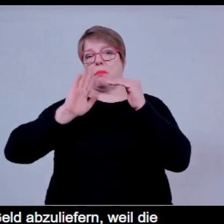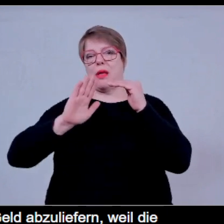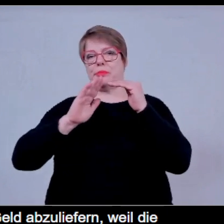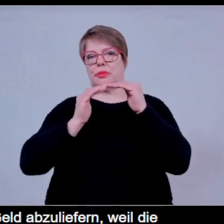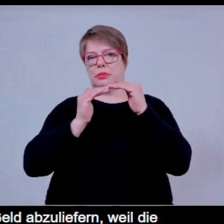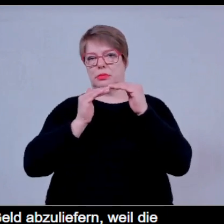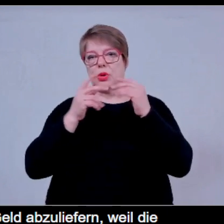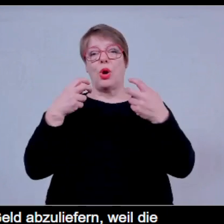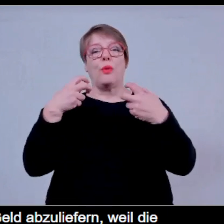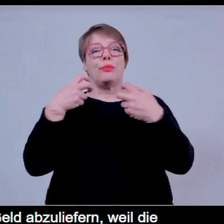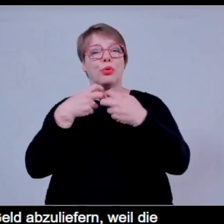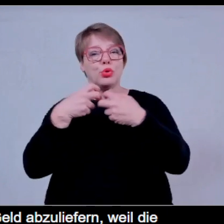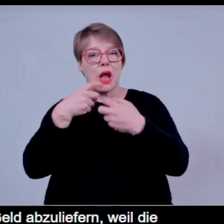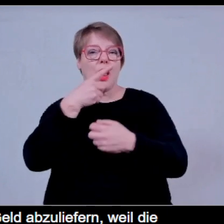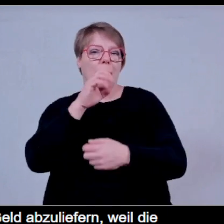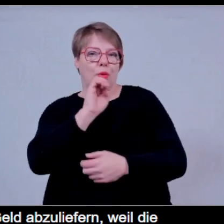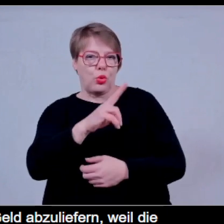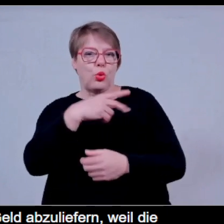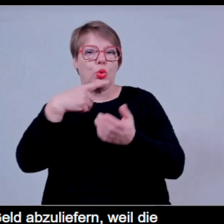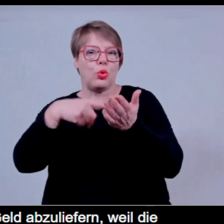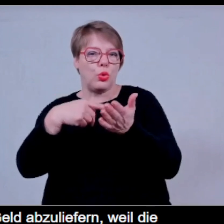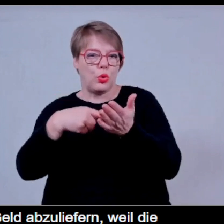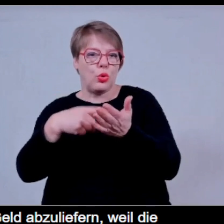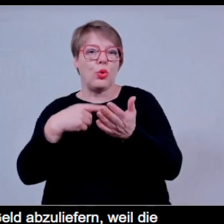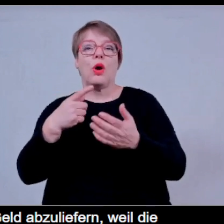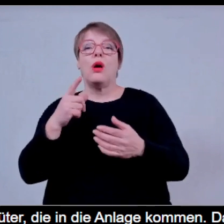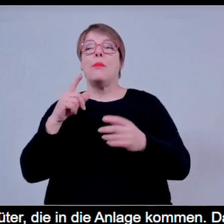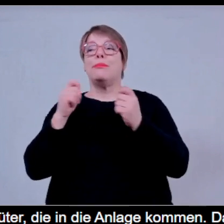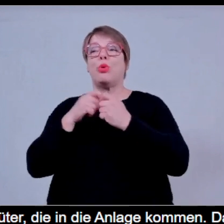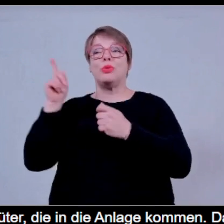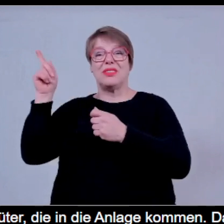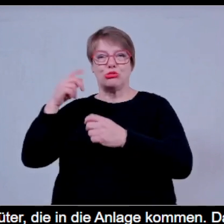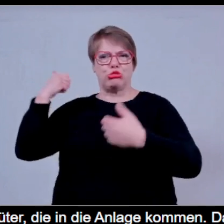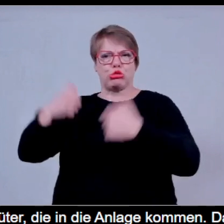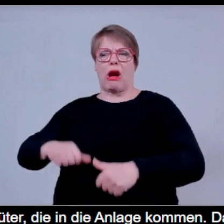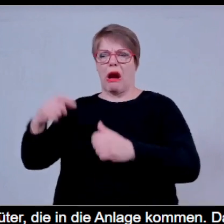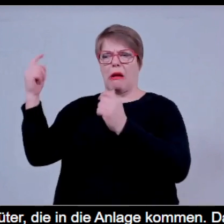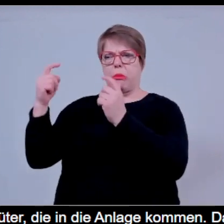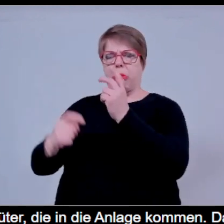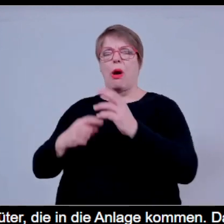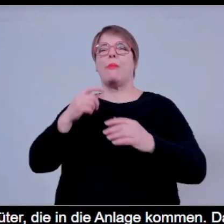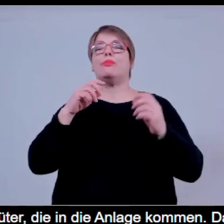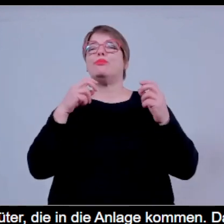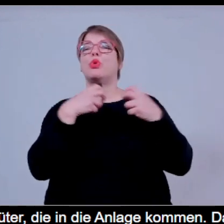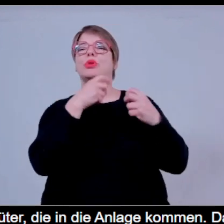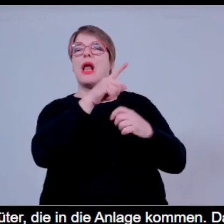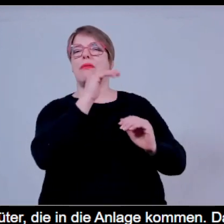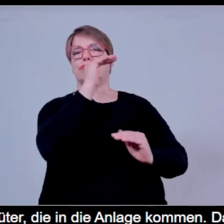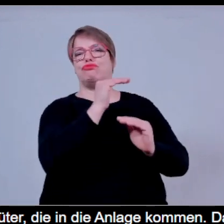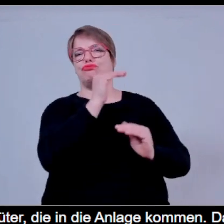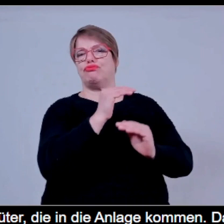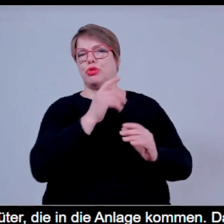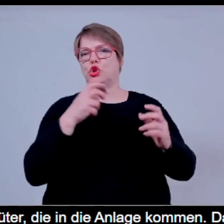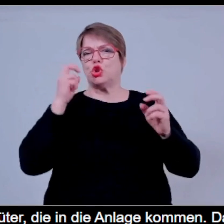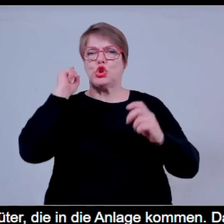müssen. Wir brauchen das auch bei allen anderen Biomasseanlagen. Und wir brauchen bei Wind und Sonne deutlich